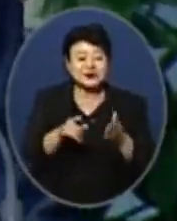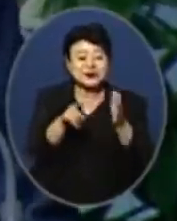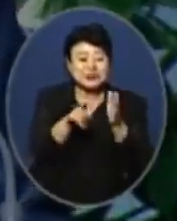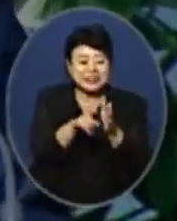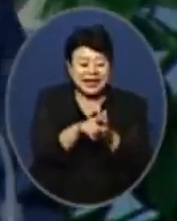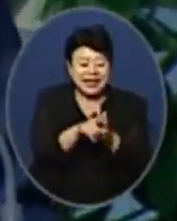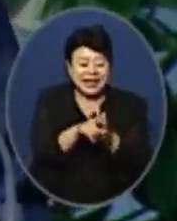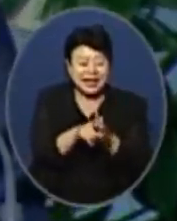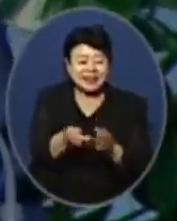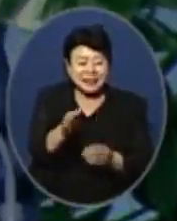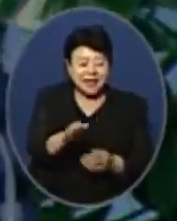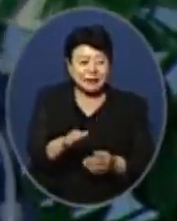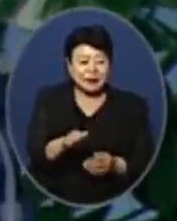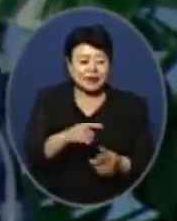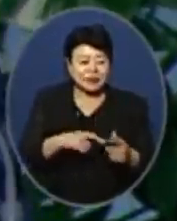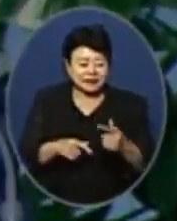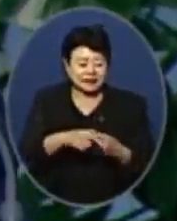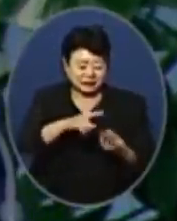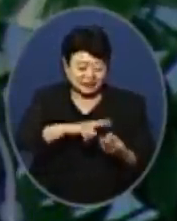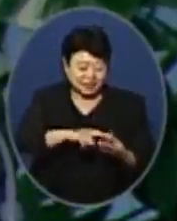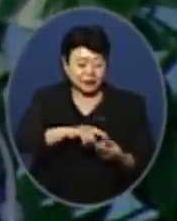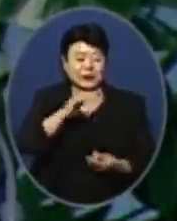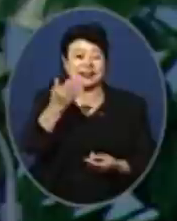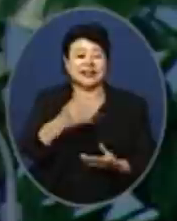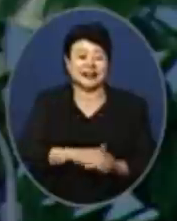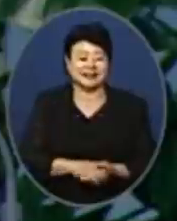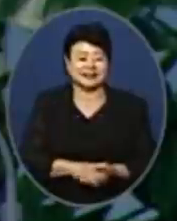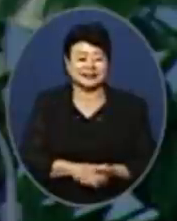믿어라, 그리하면 너희에게 그대로 되리라.